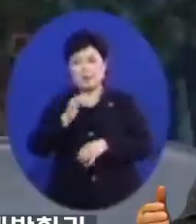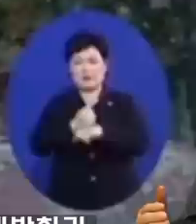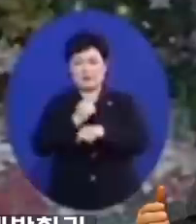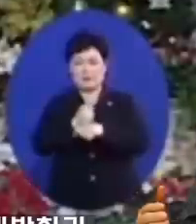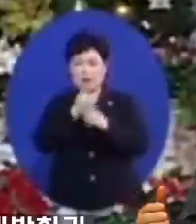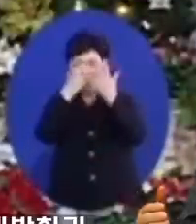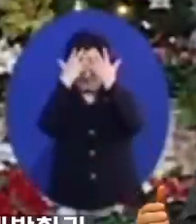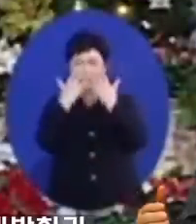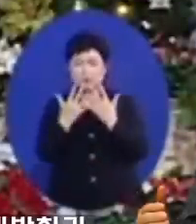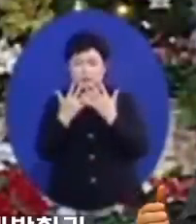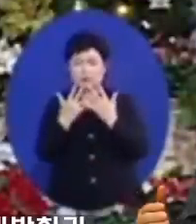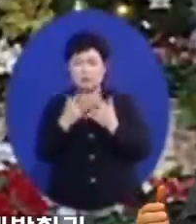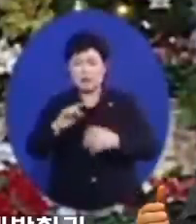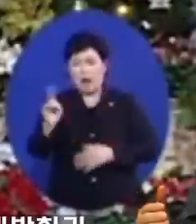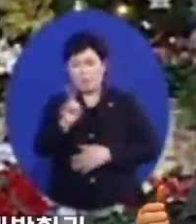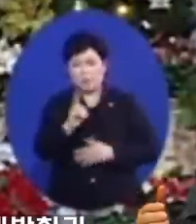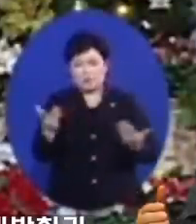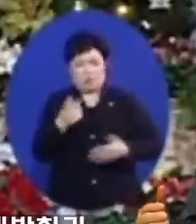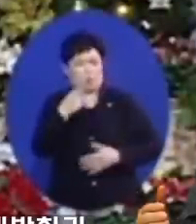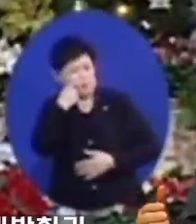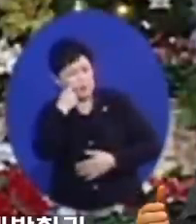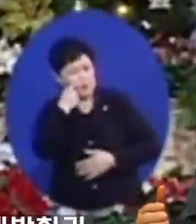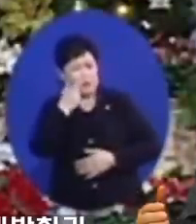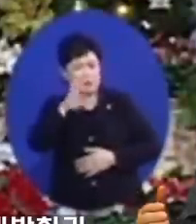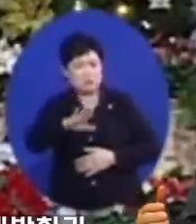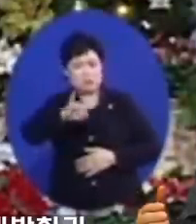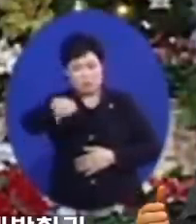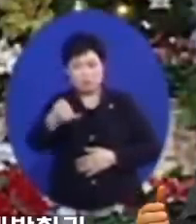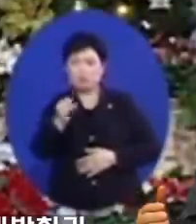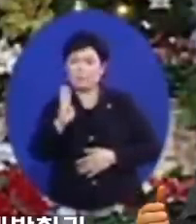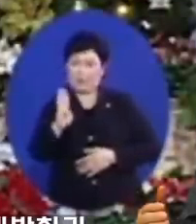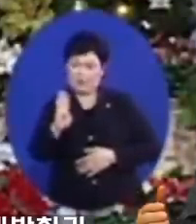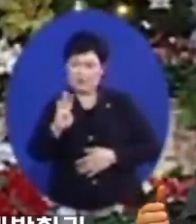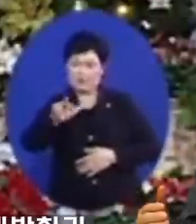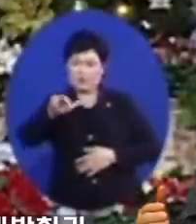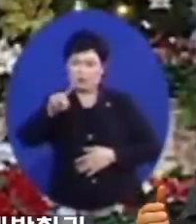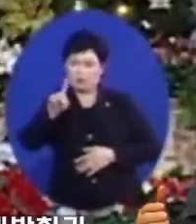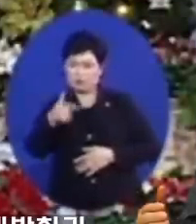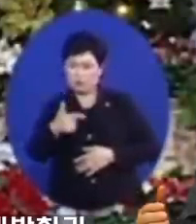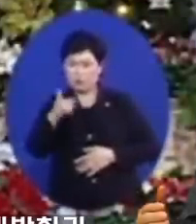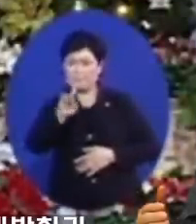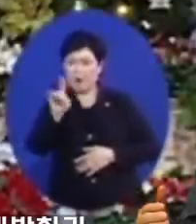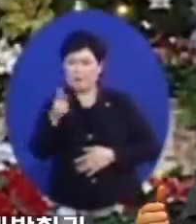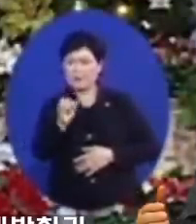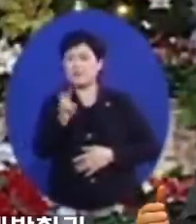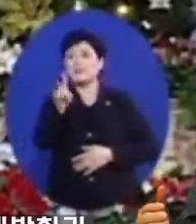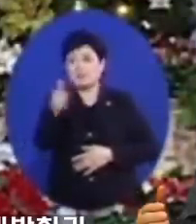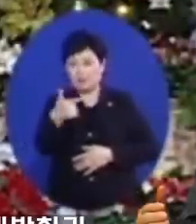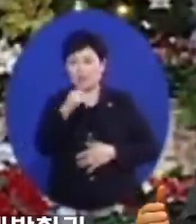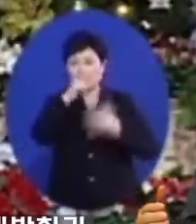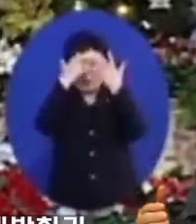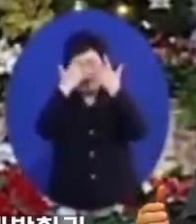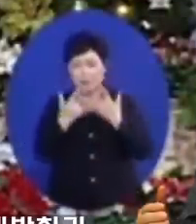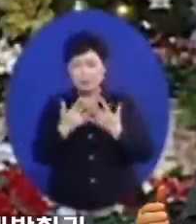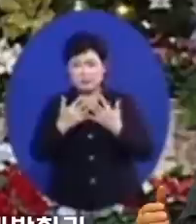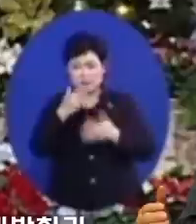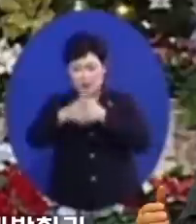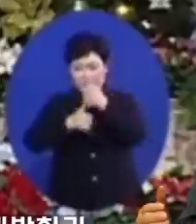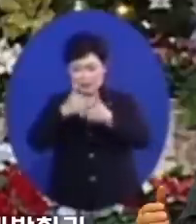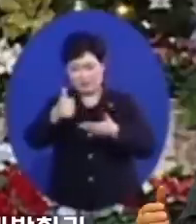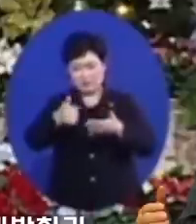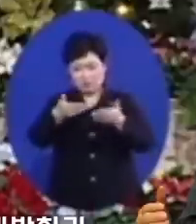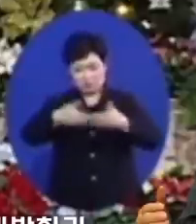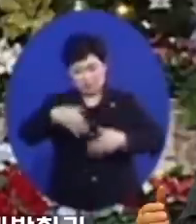갇혀 있어서 아무것도 못한다고 생각했으나 존 번녀는 감옥에 갇혀 있어도 하나님께 의지해서 자기에게 준 탤런트를